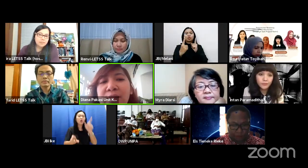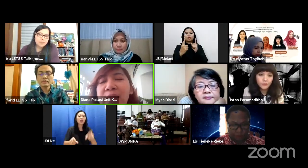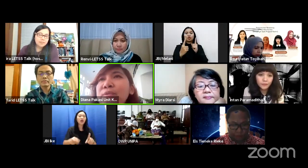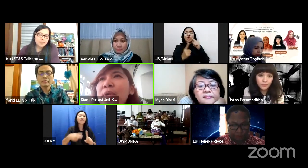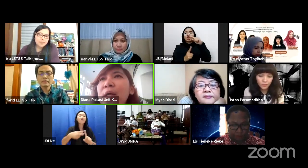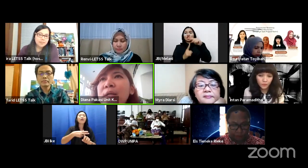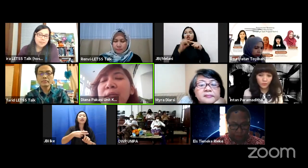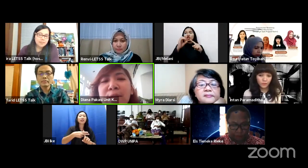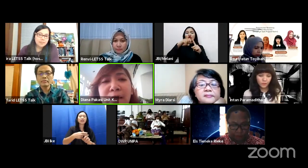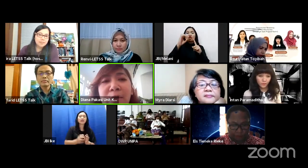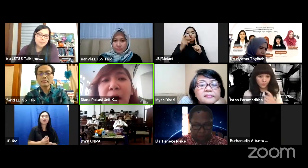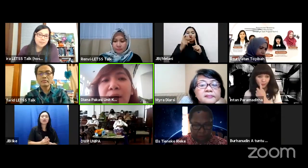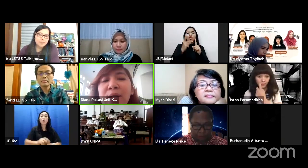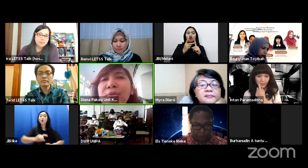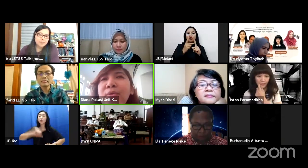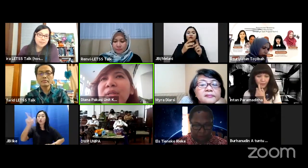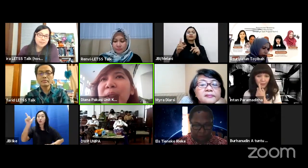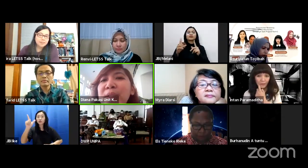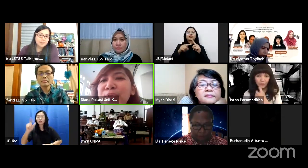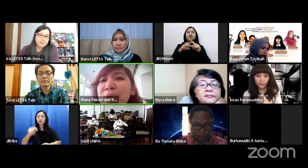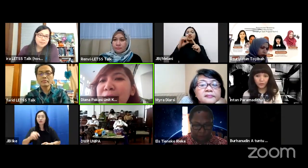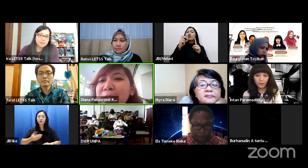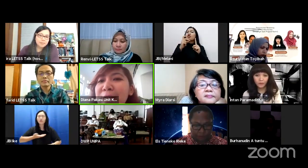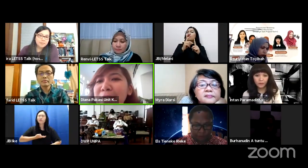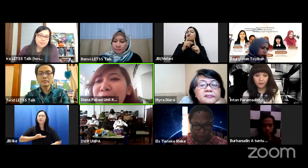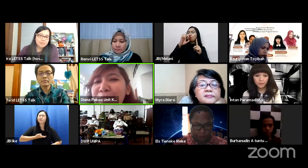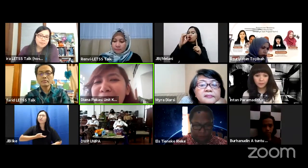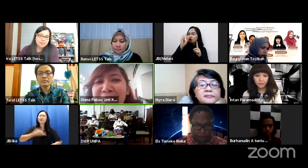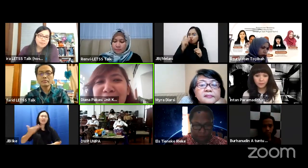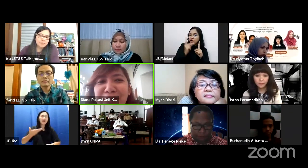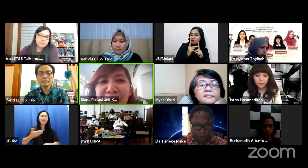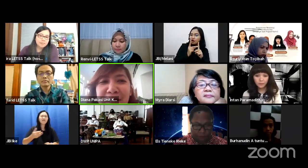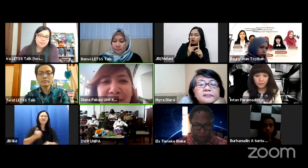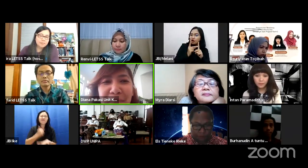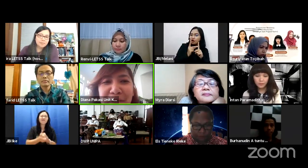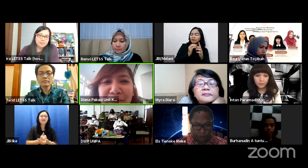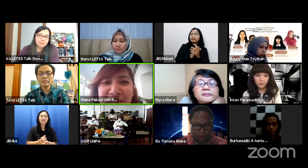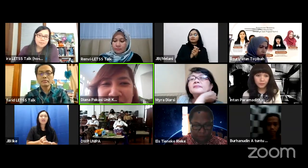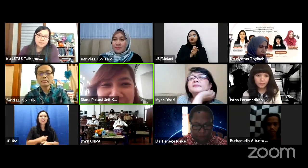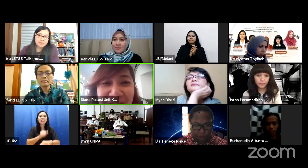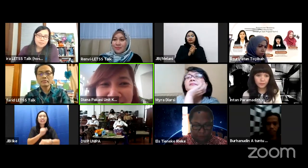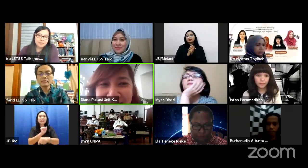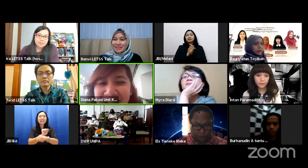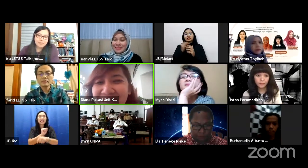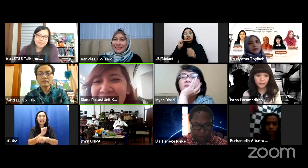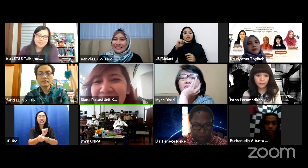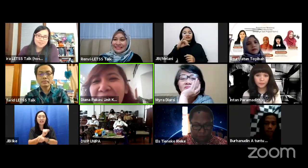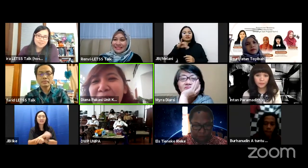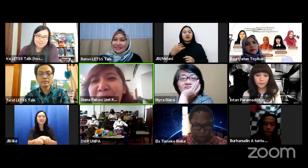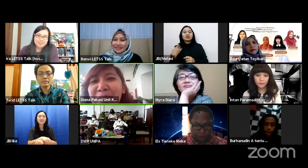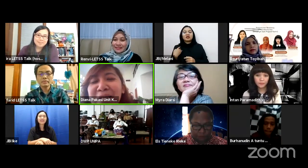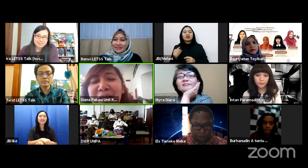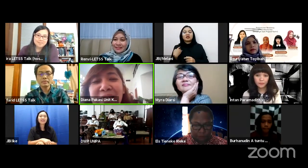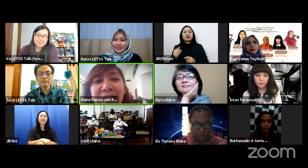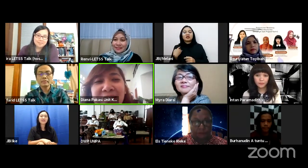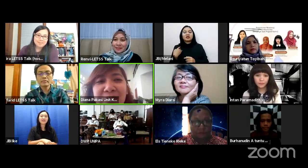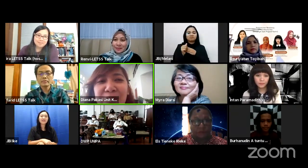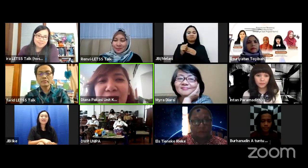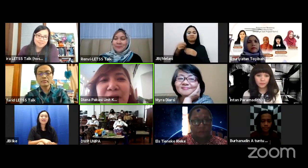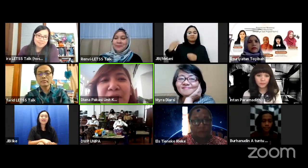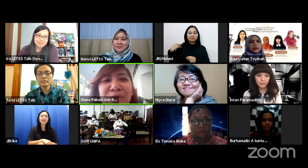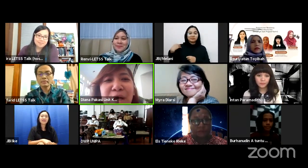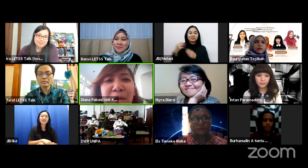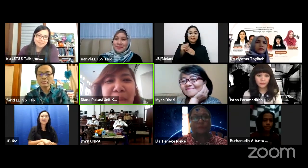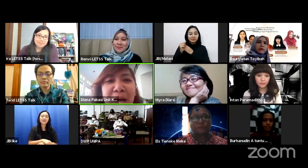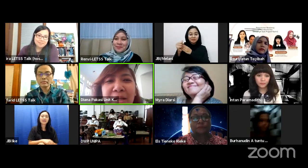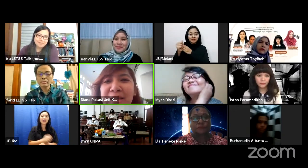lulus saya juga karena tertarik banget gitu ya, sempat juga kerja gitu. Nah, di sini juga ada nih mentor saya juga, salah satunya Mbak Mira Diarsi,